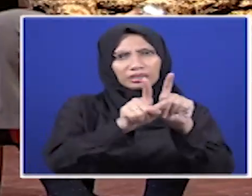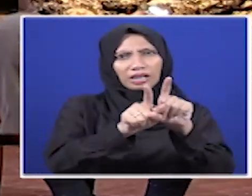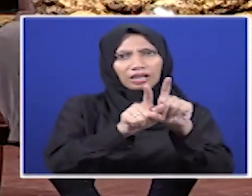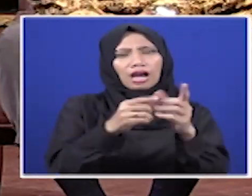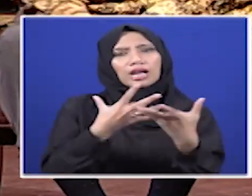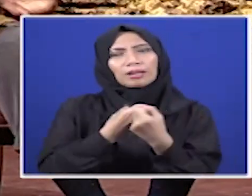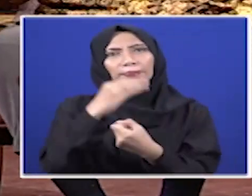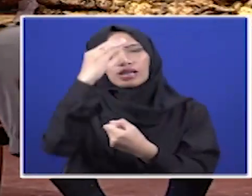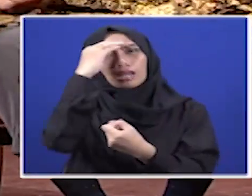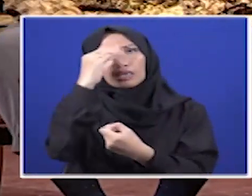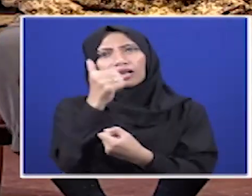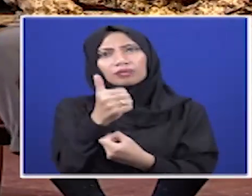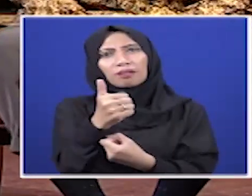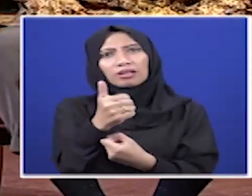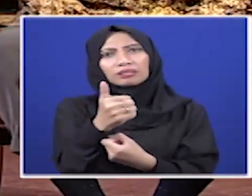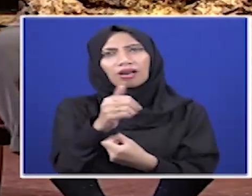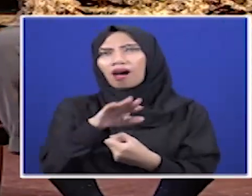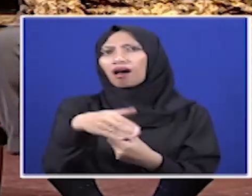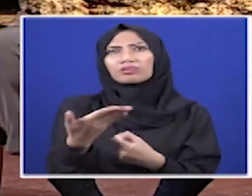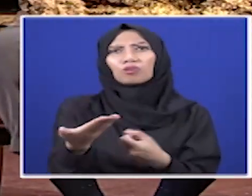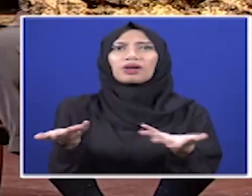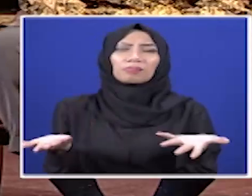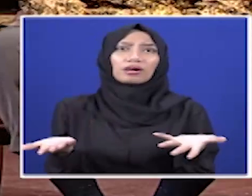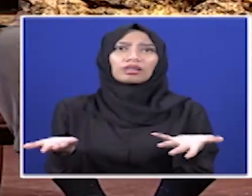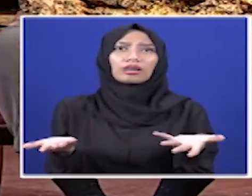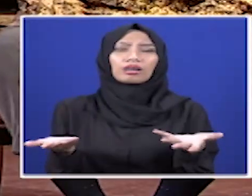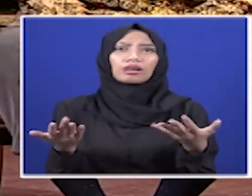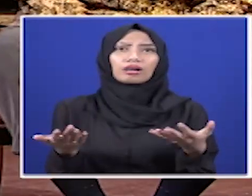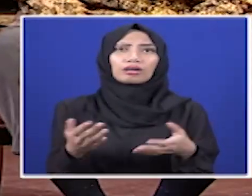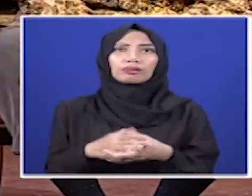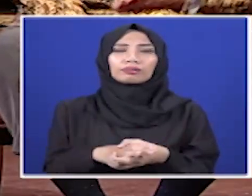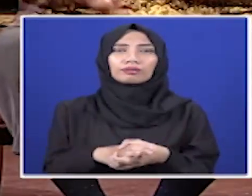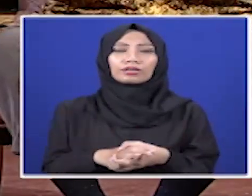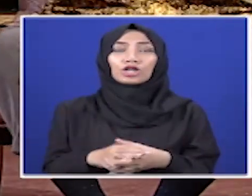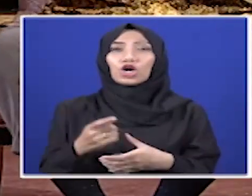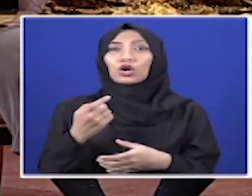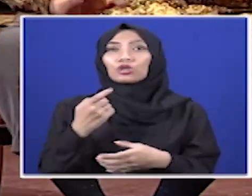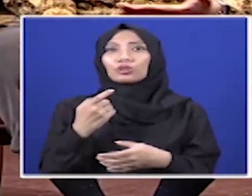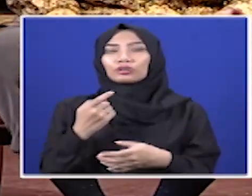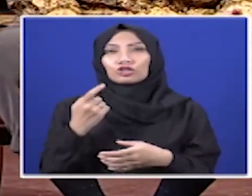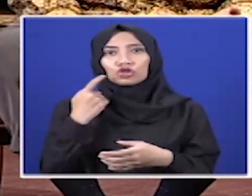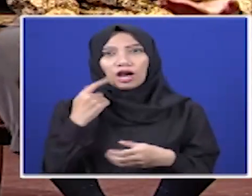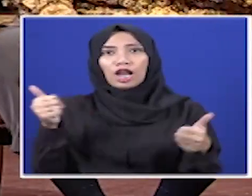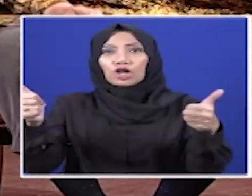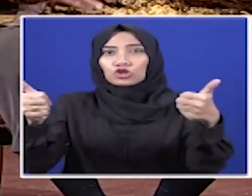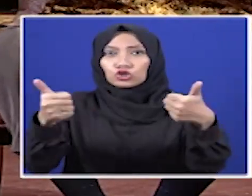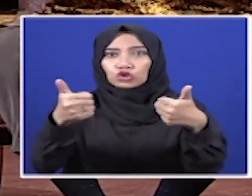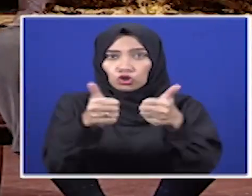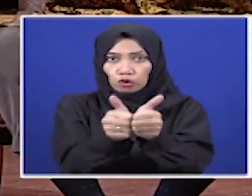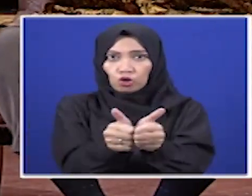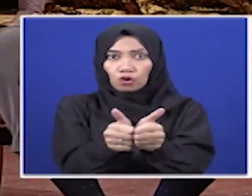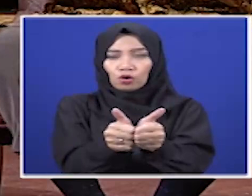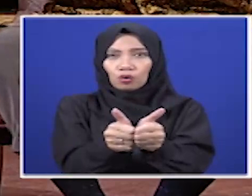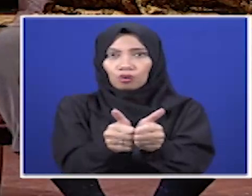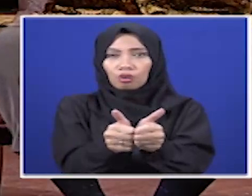jadi gini Mas Faris kalau soal judul itu kan Allah Subhanahu Wa Ta'ala di antara rahasia yang Allah berikan diantaranya